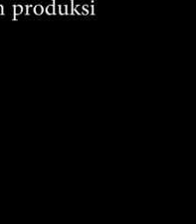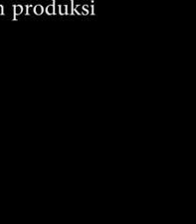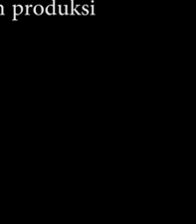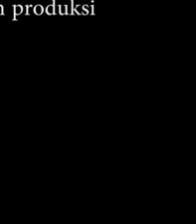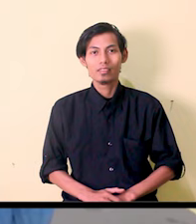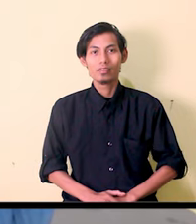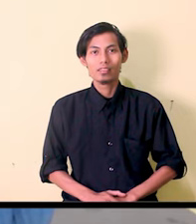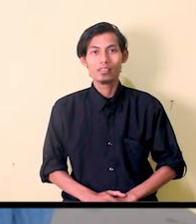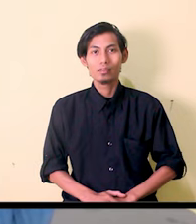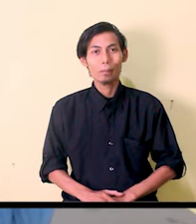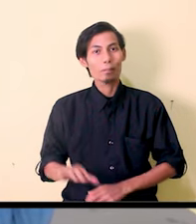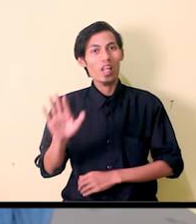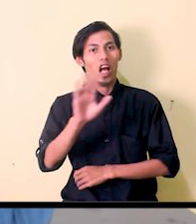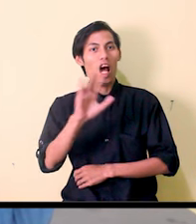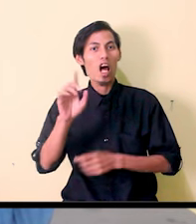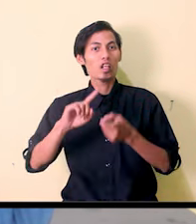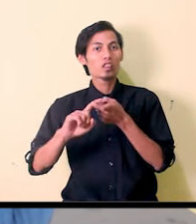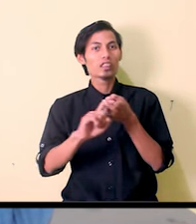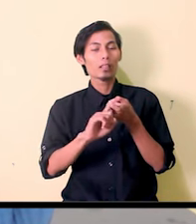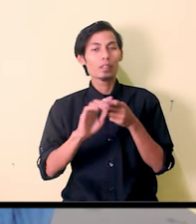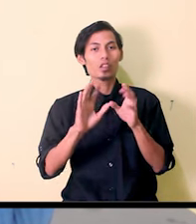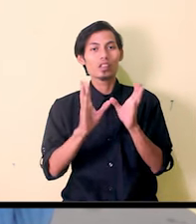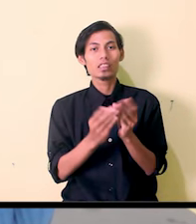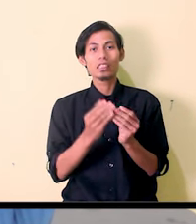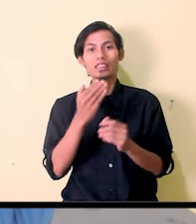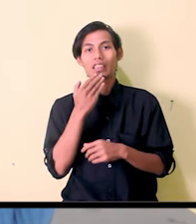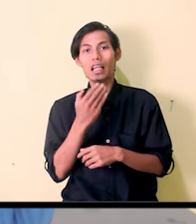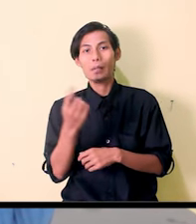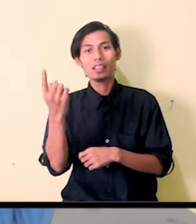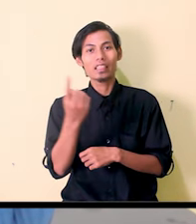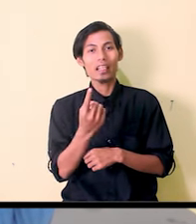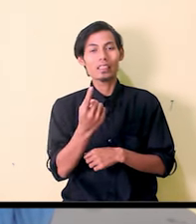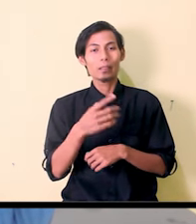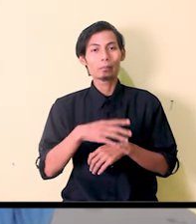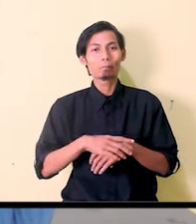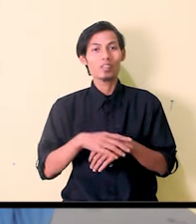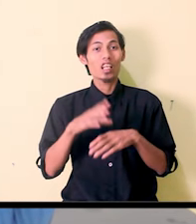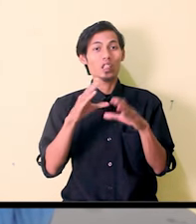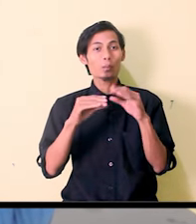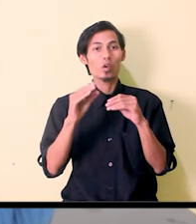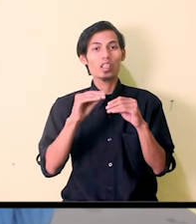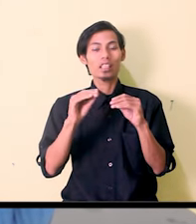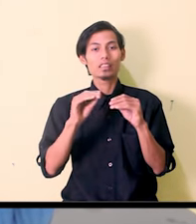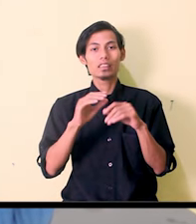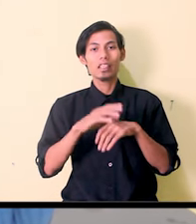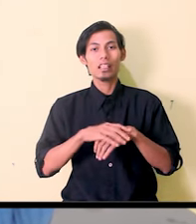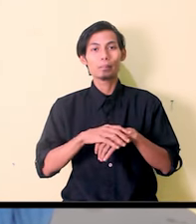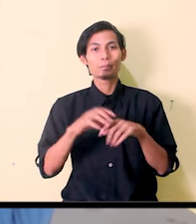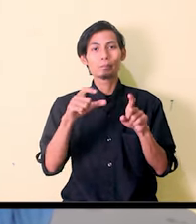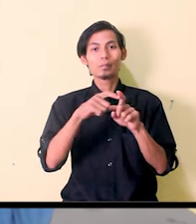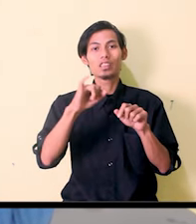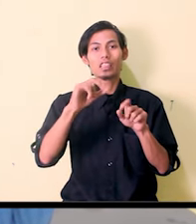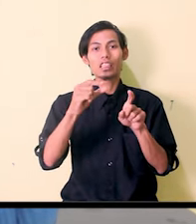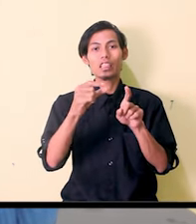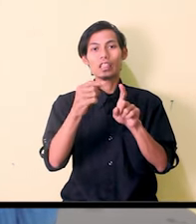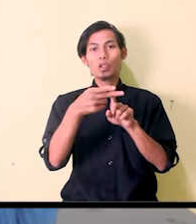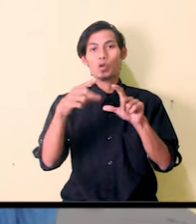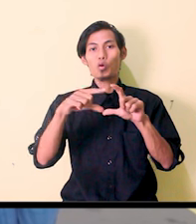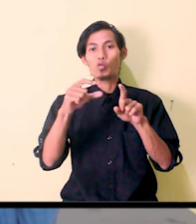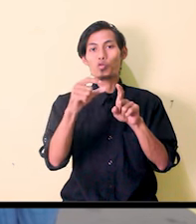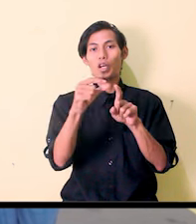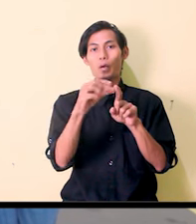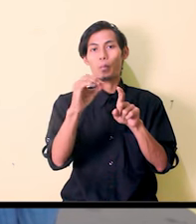trebungan Halo sobat inklusi Selamat bergabung kembali di podcast divapot Solider TV